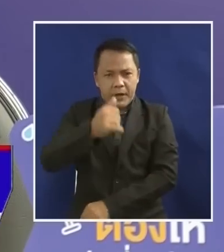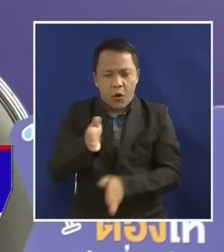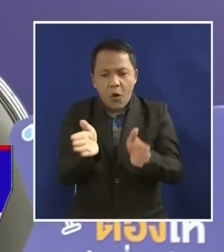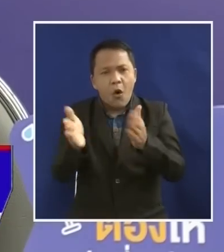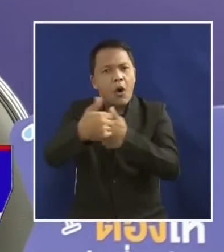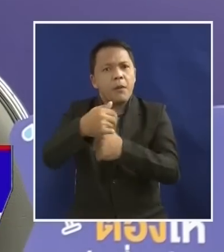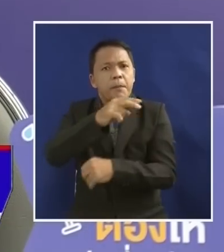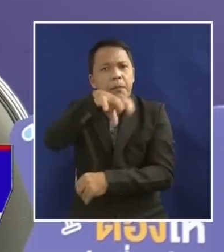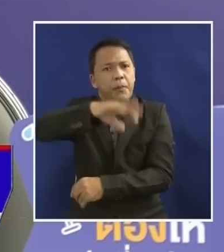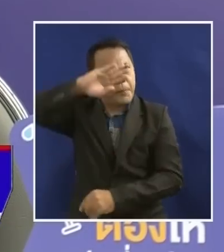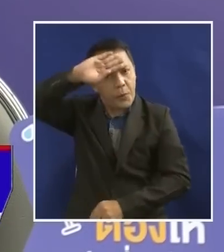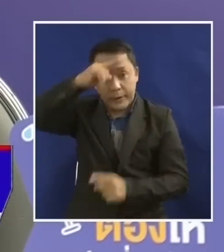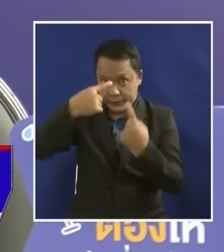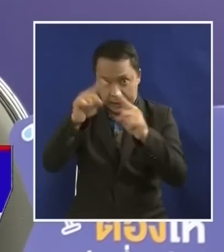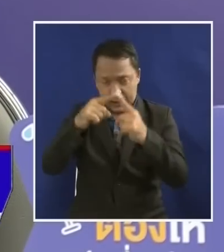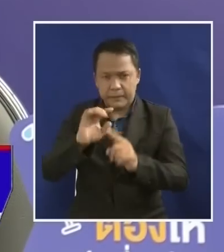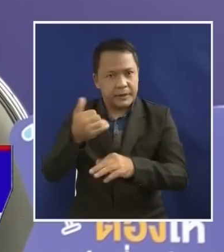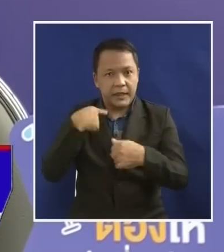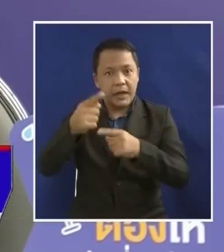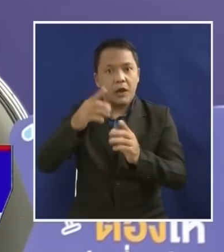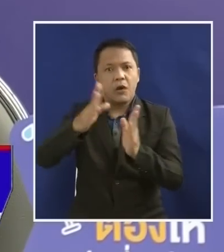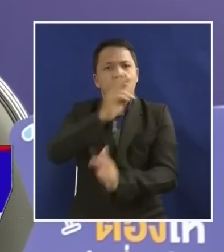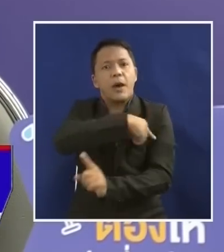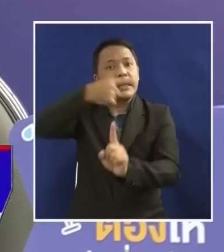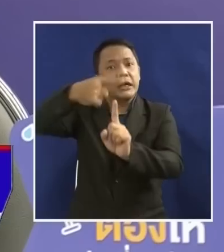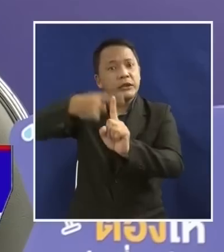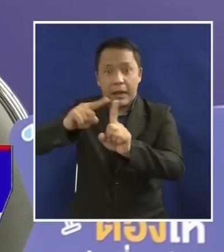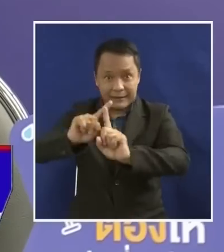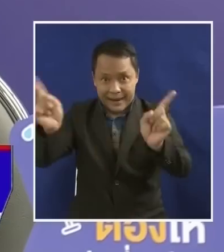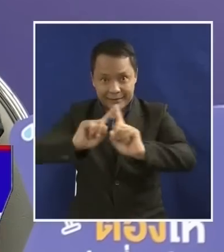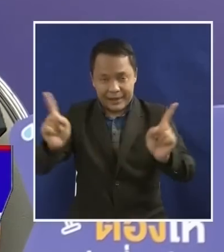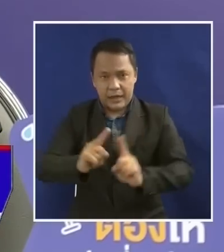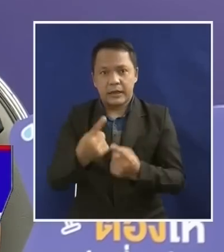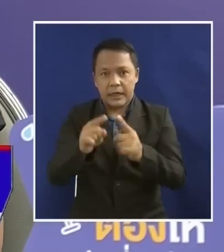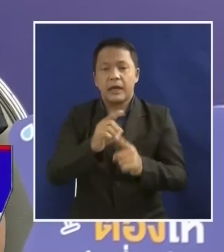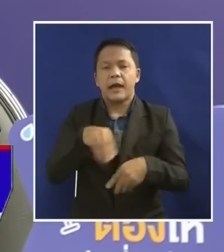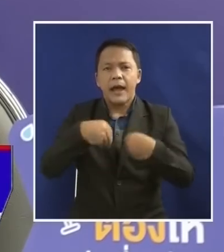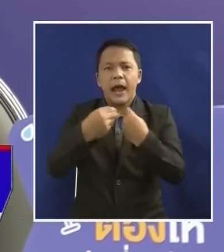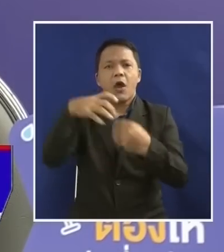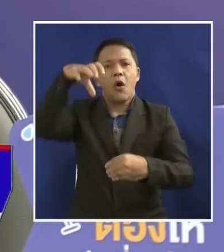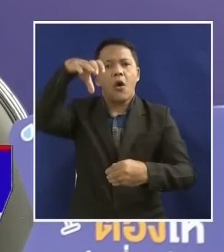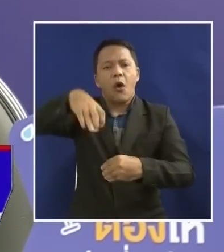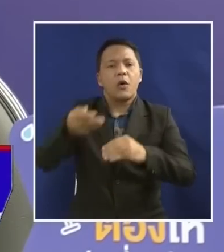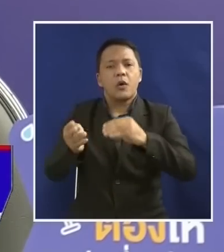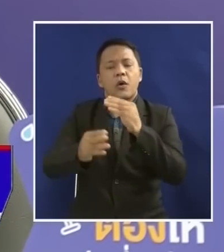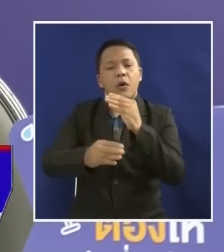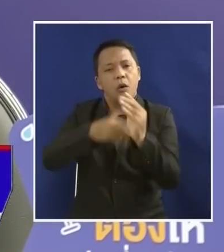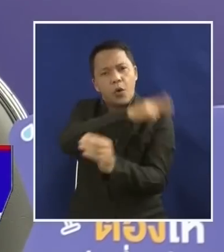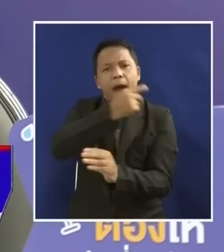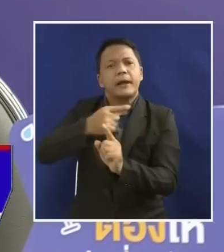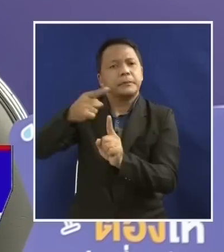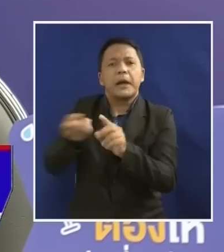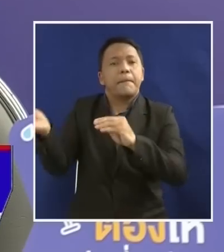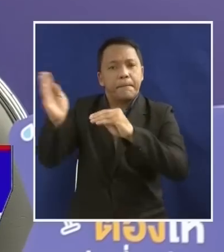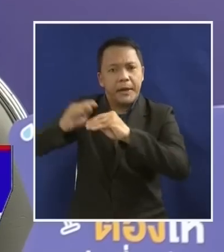ยเดิมนะครับตรงนี้เราก็ไม่ได้เรียกว่าเป็นโรงพยาบาลสนามหรือเป็นฮอสพิทอลแต่ถือว่าเป็นหอผู้ป่วยเพิ่มเติมอาจจะไม่ได้เท่ากับห